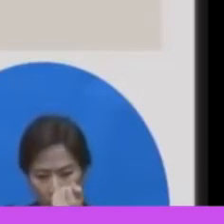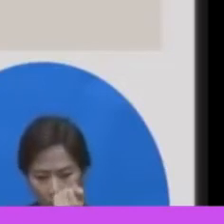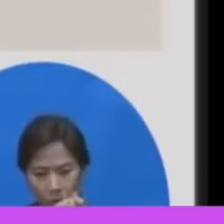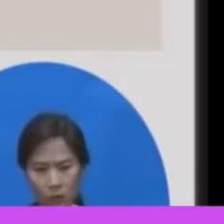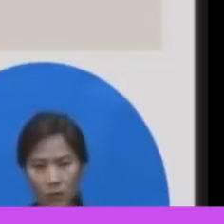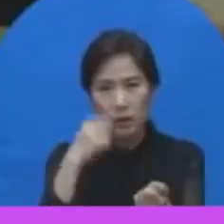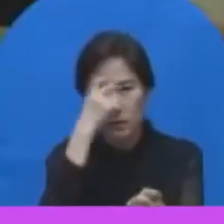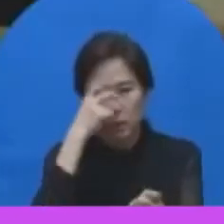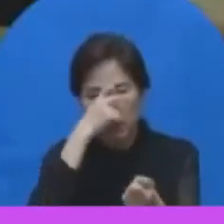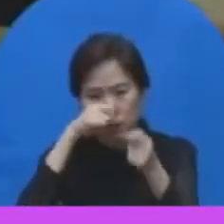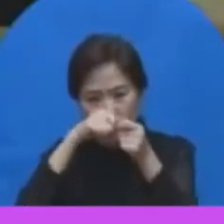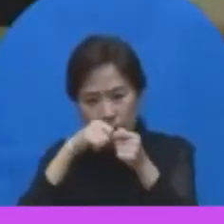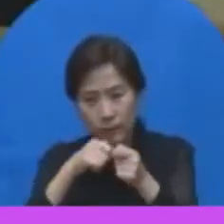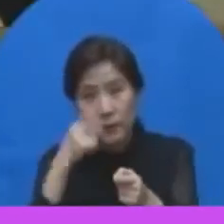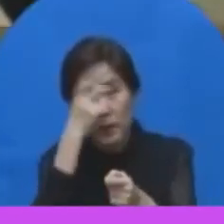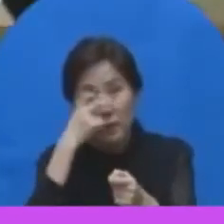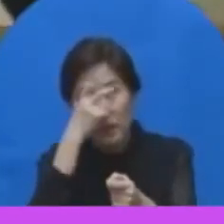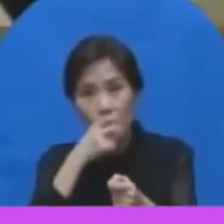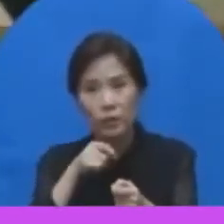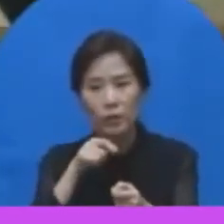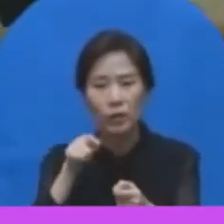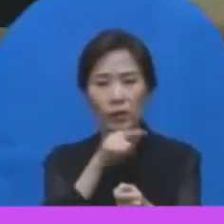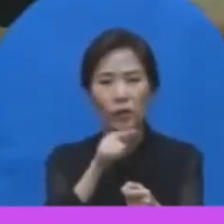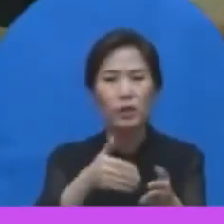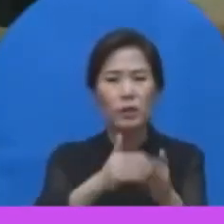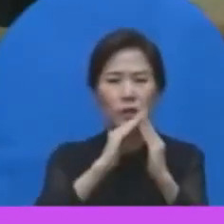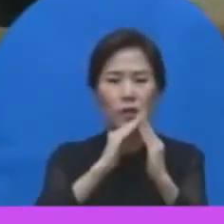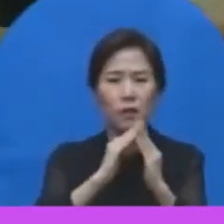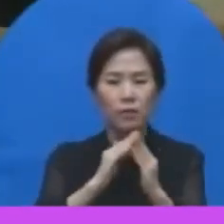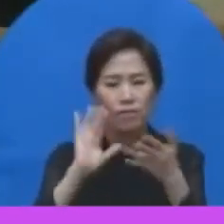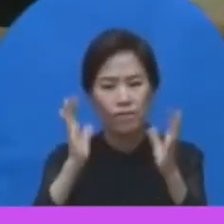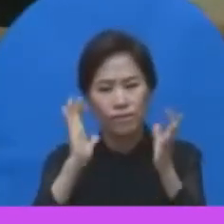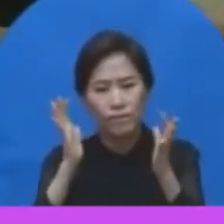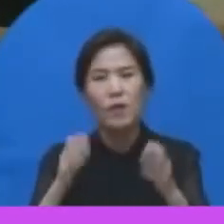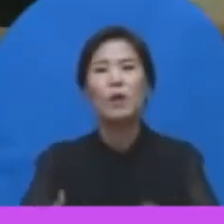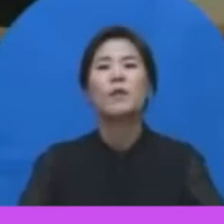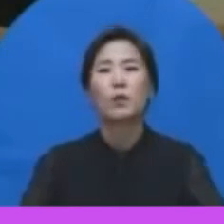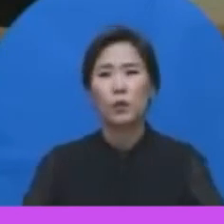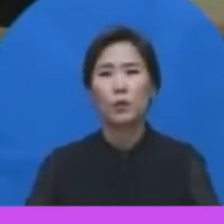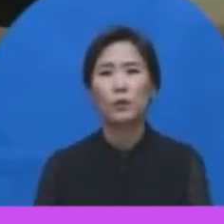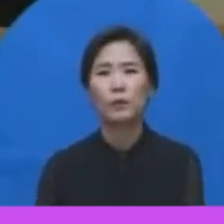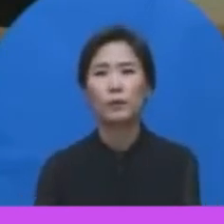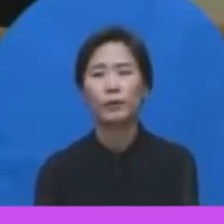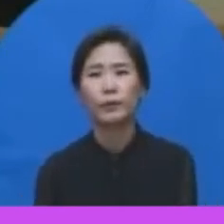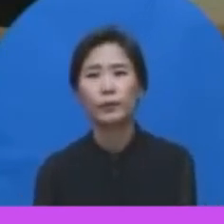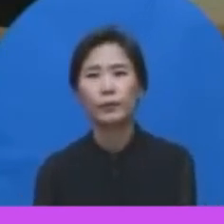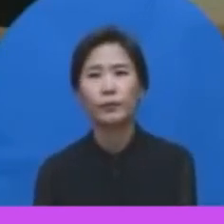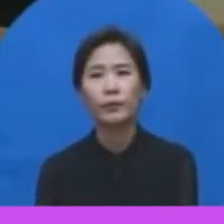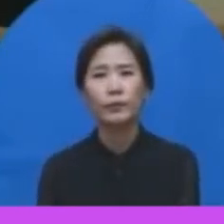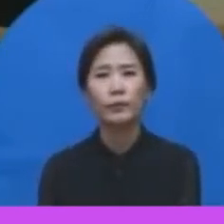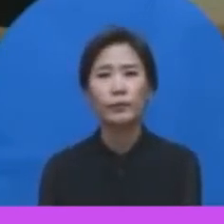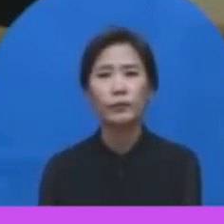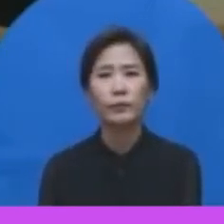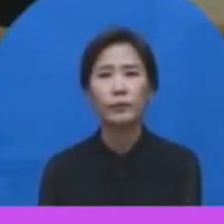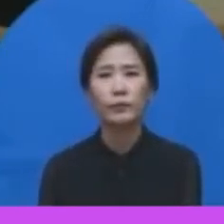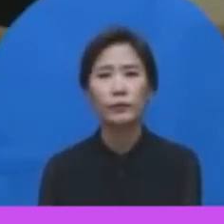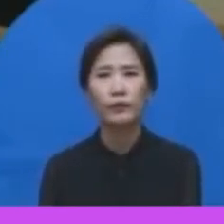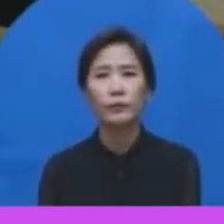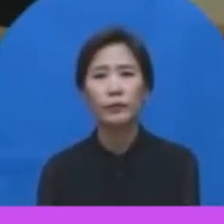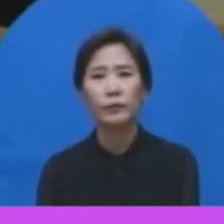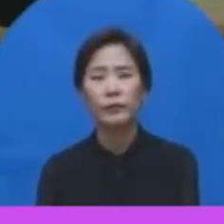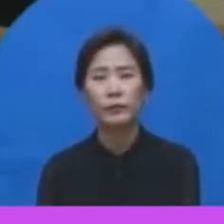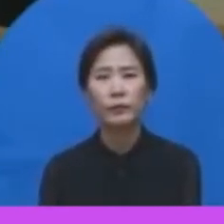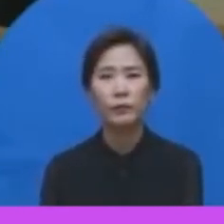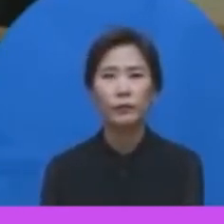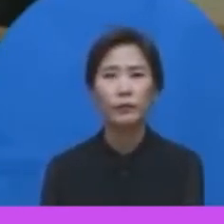그 부분은 제 의견서에서 맨 뒤에 그 노동조합 설립과 관련된 그 정부에서 그 처리됐던 현황들을 보고